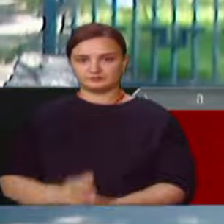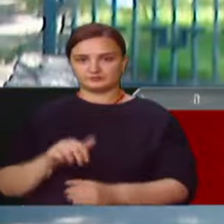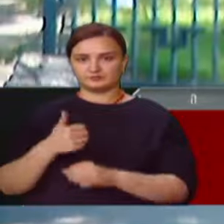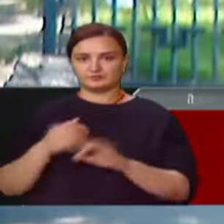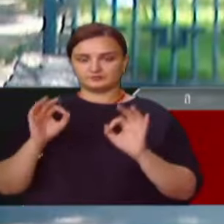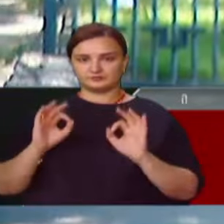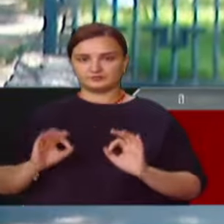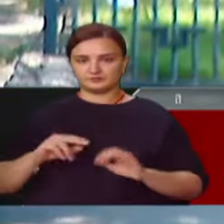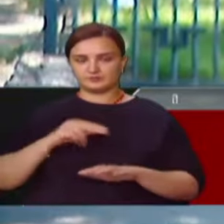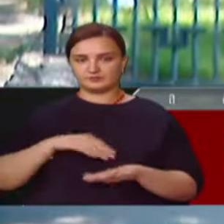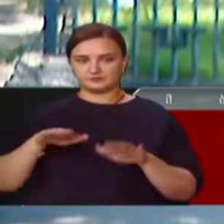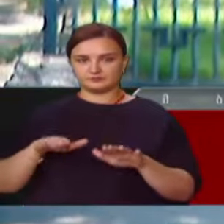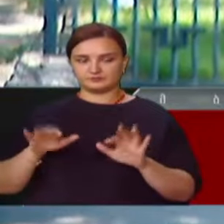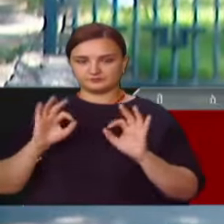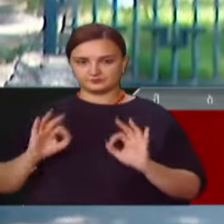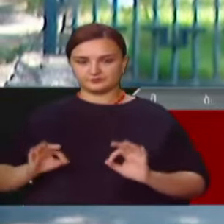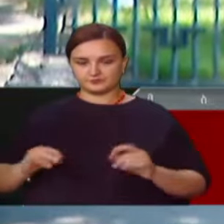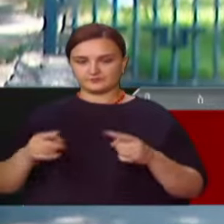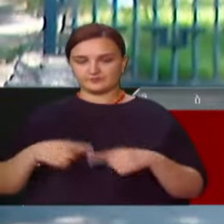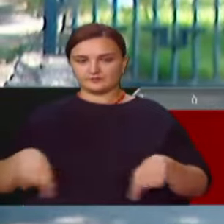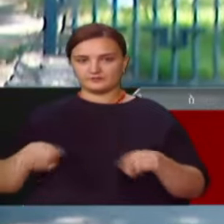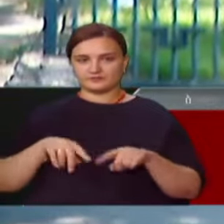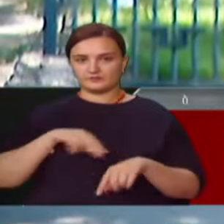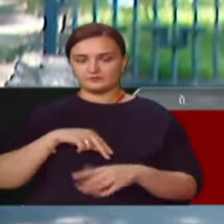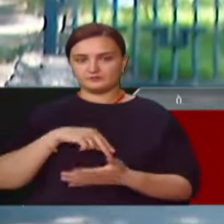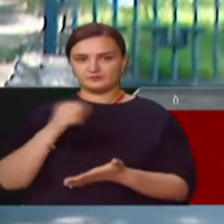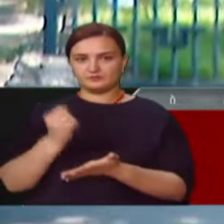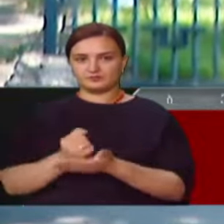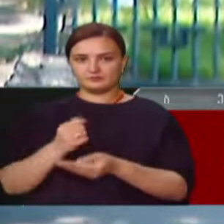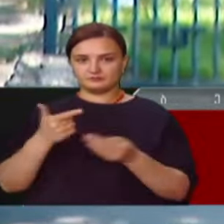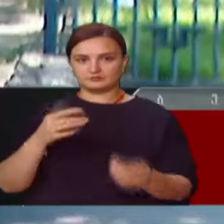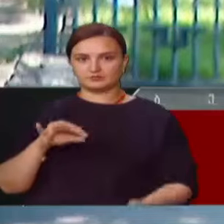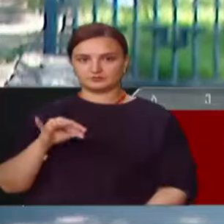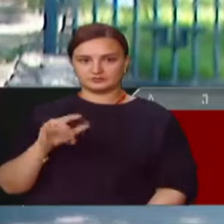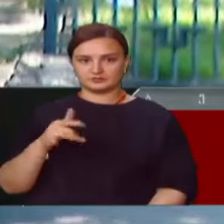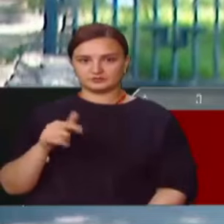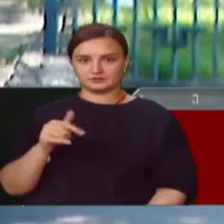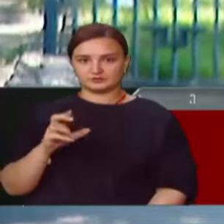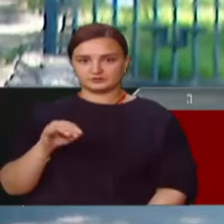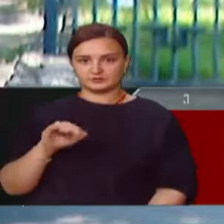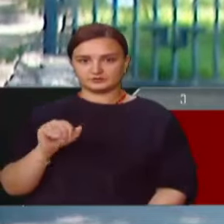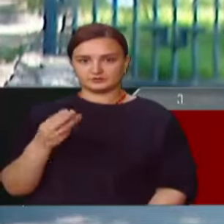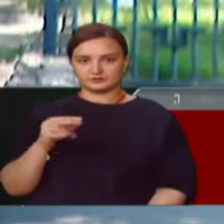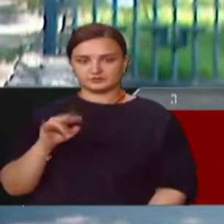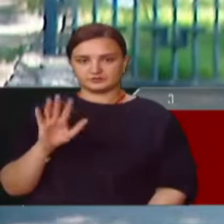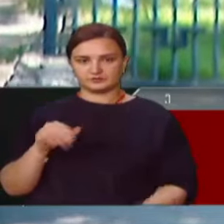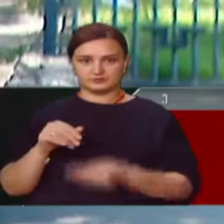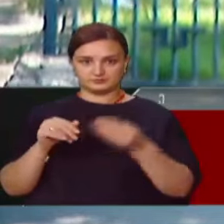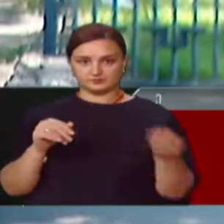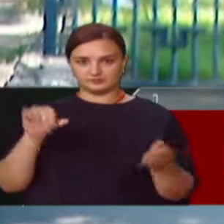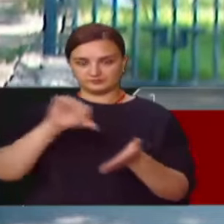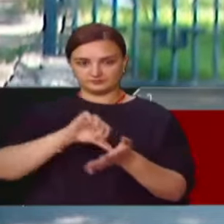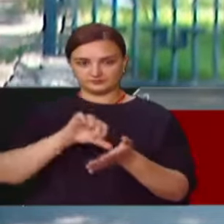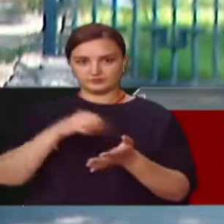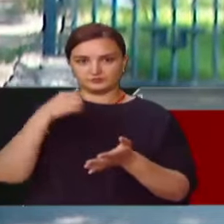Generaluri prokuroris postze saprokuroro sabcho parlaments dasamtkitseblat Georgi Gabitashvilis kandidaturas tsarudges Gushin Faruli